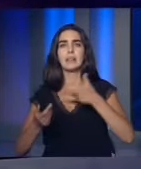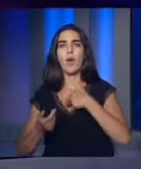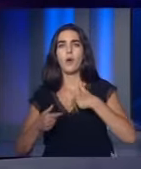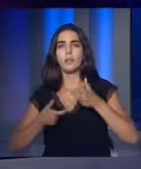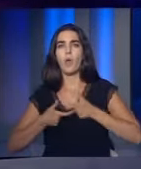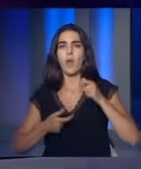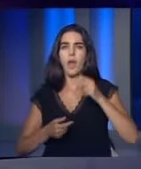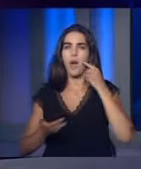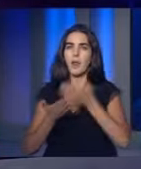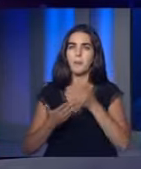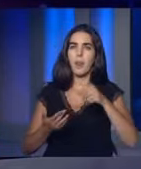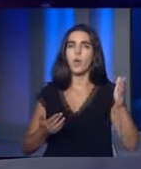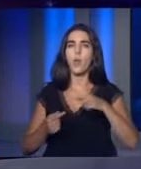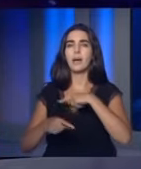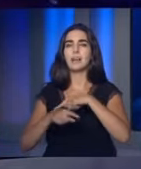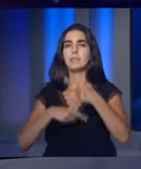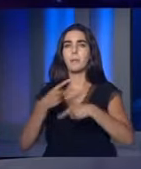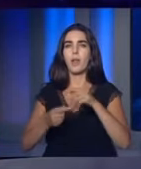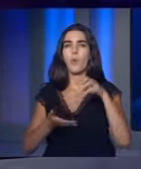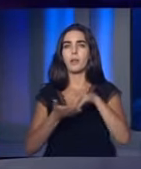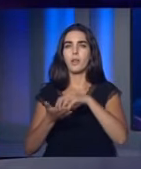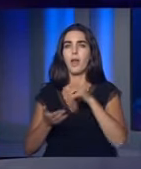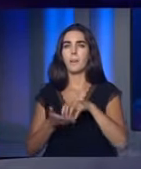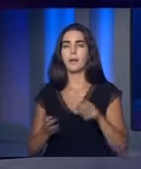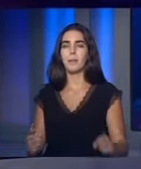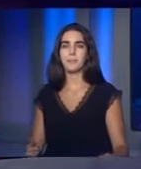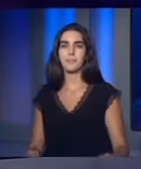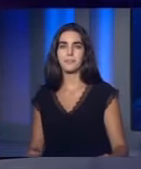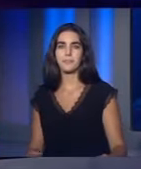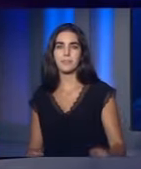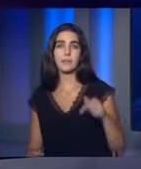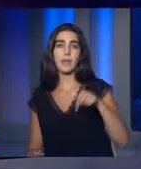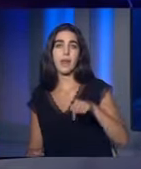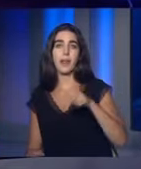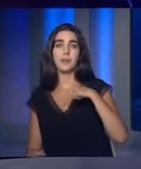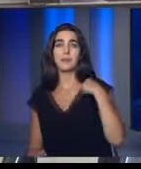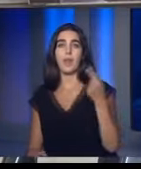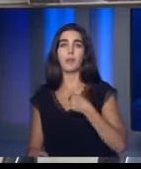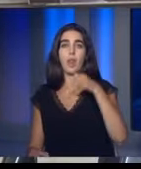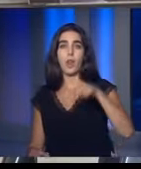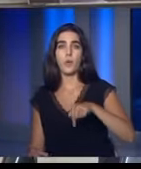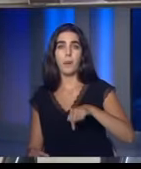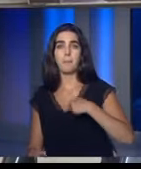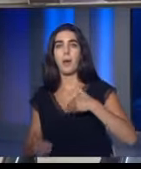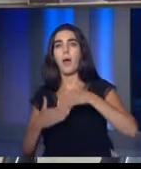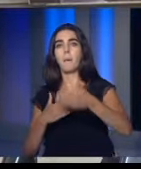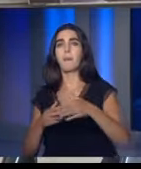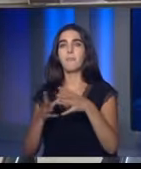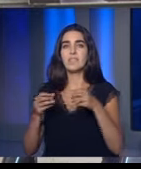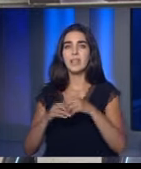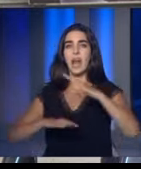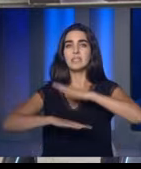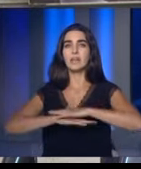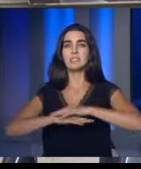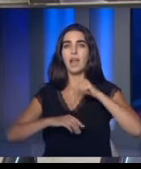الدولة حرمانهم الحد الأدنى المطلوب للاستمرار في أداء عملهم. نحن اليوم